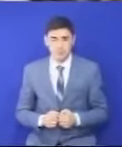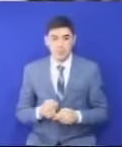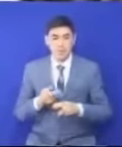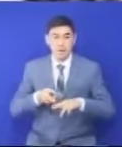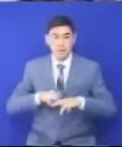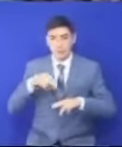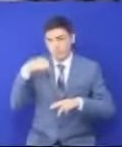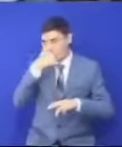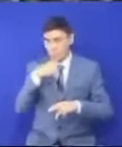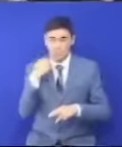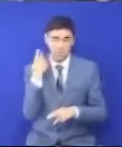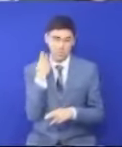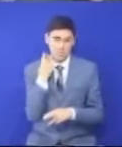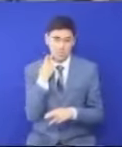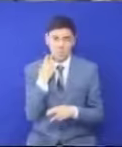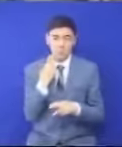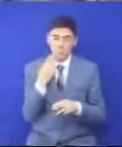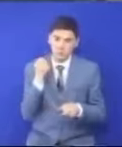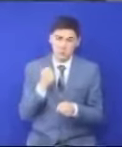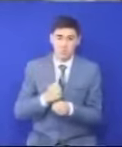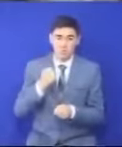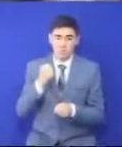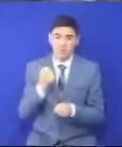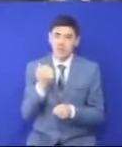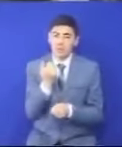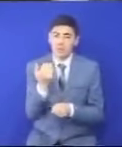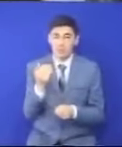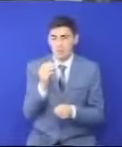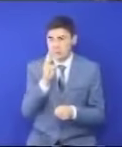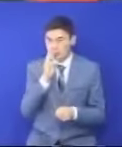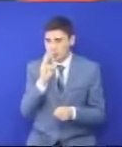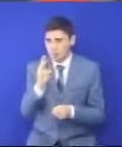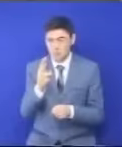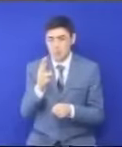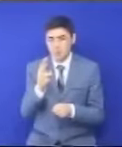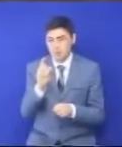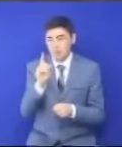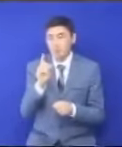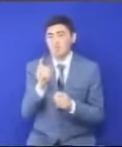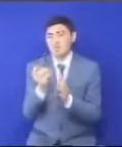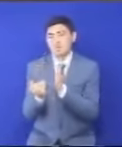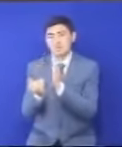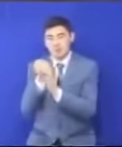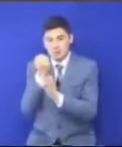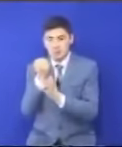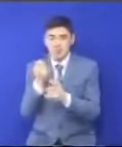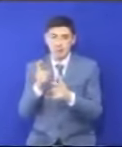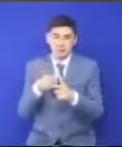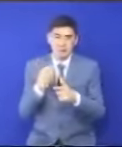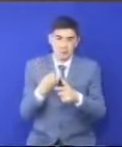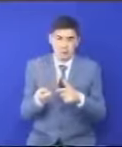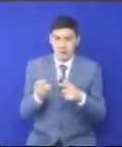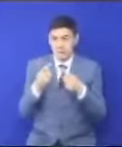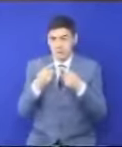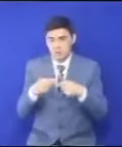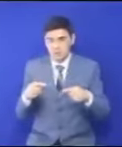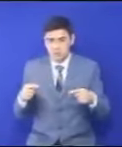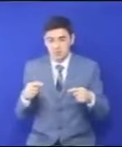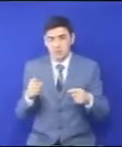Биыл борышкерлермен күрес қатаң. Айлап жылу ақысын төлемей, істі сотқа жеткізетін сауда қызмет көрсету орындарына